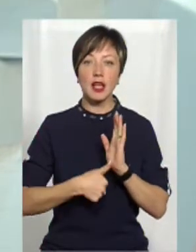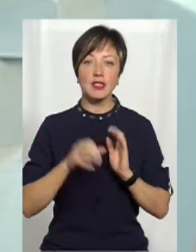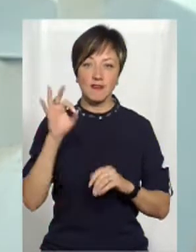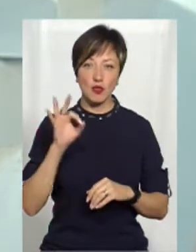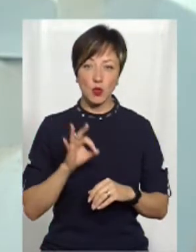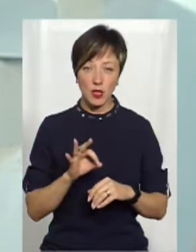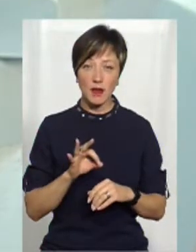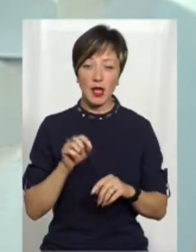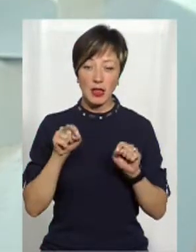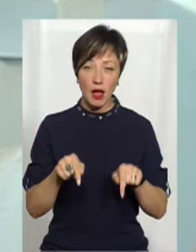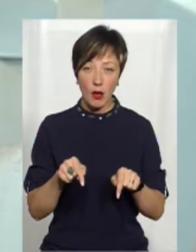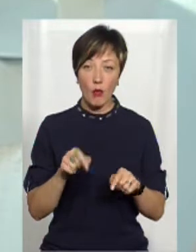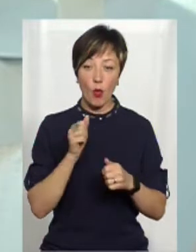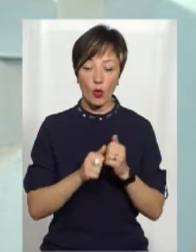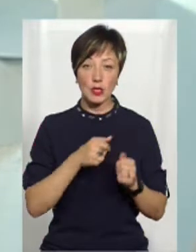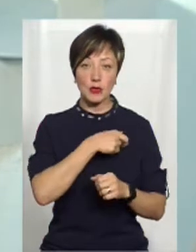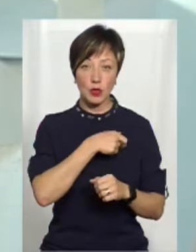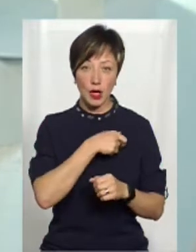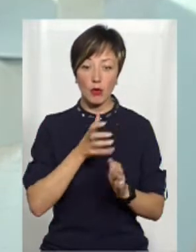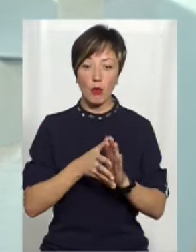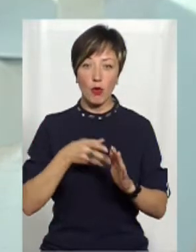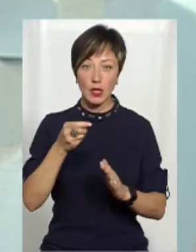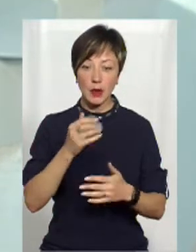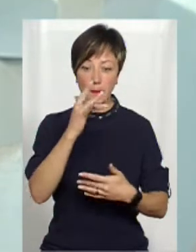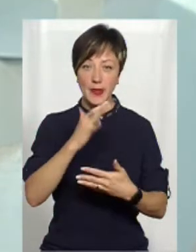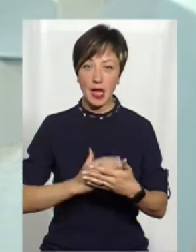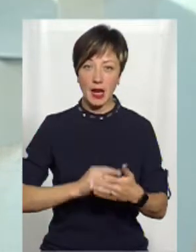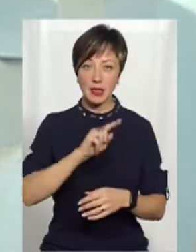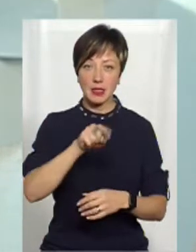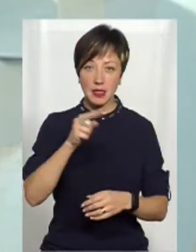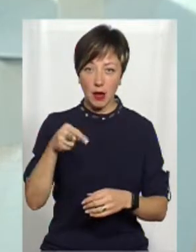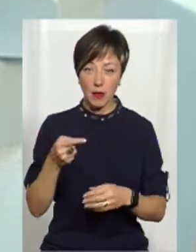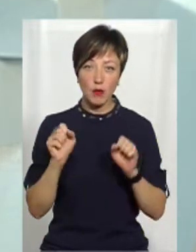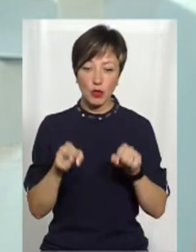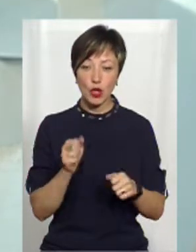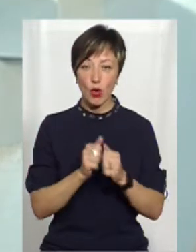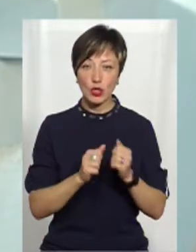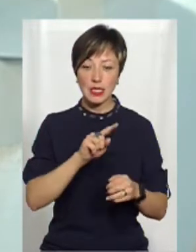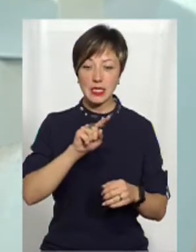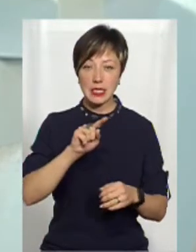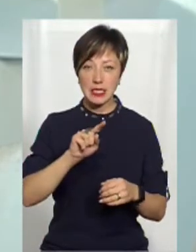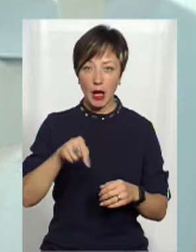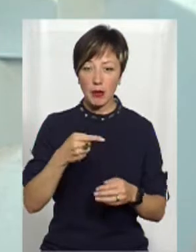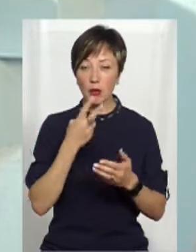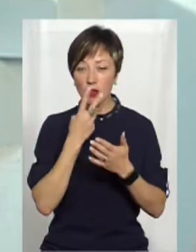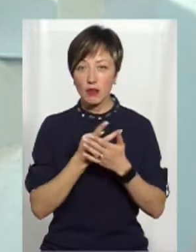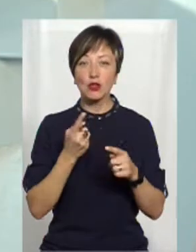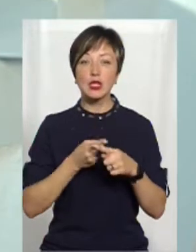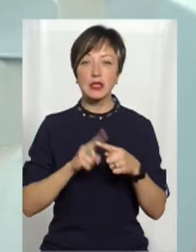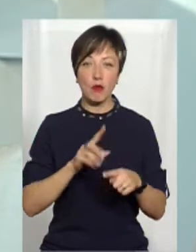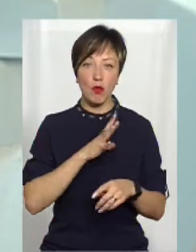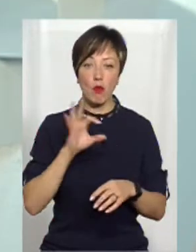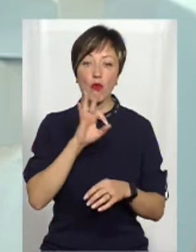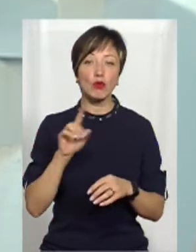16%, там в профайлі кожного депутата подано перелік запитів в формі гіперпосилань. Можна на кожен запит перейти і подивитися, що це був за